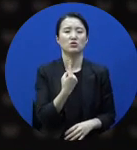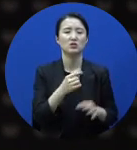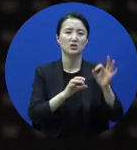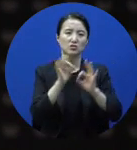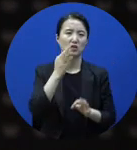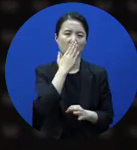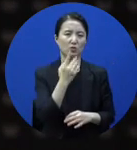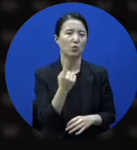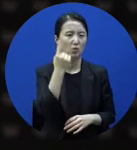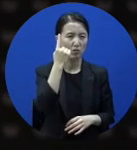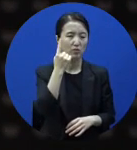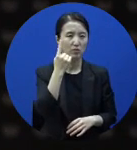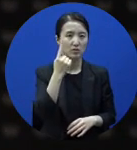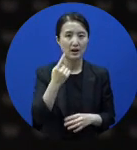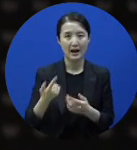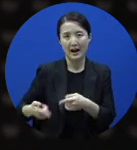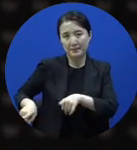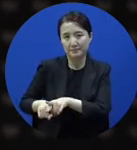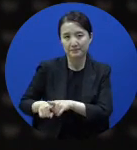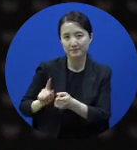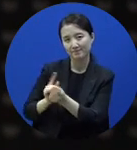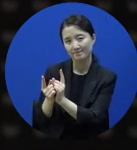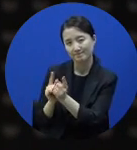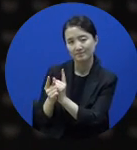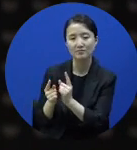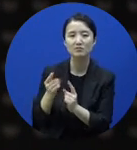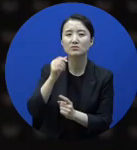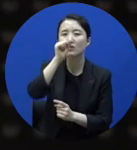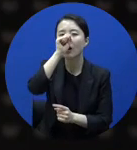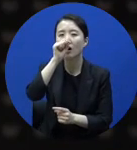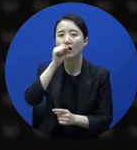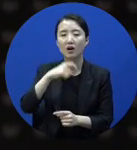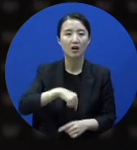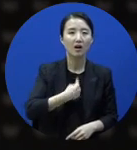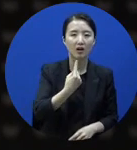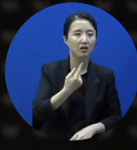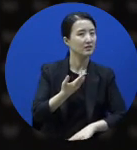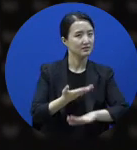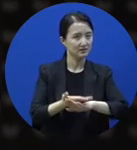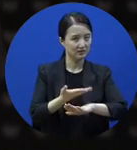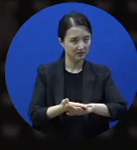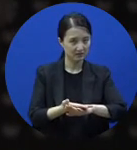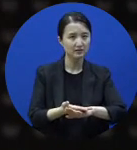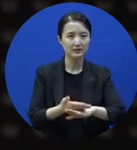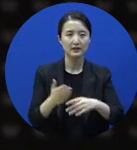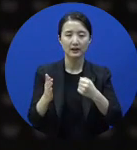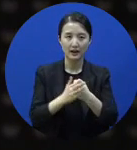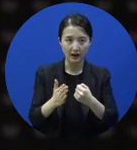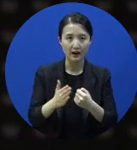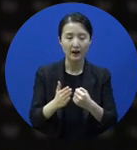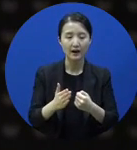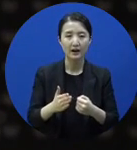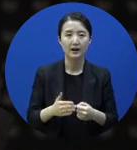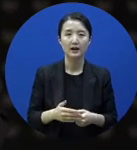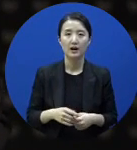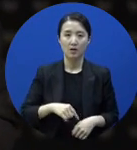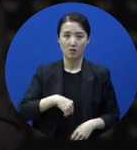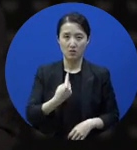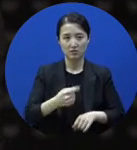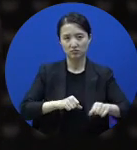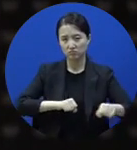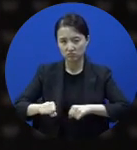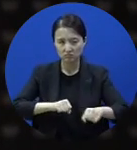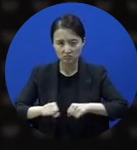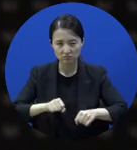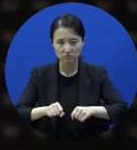이렇게 노하우를 전수를 좀 해주고 있는데 이처럼 직선은 아니다라는 거죠. 예, 누구든 고비가 있었고 고비를